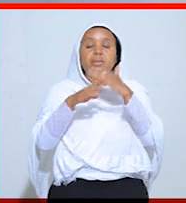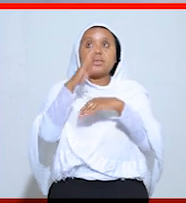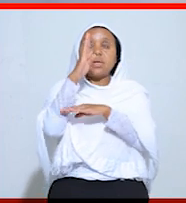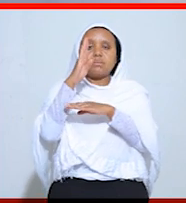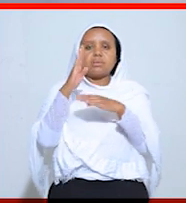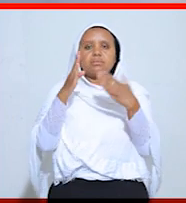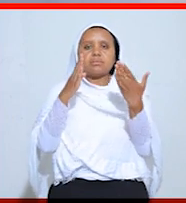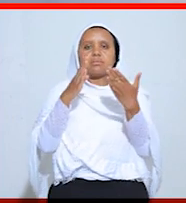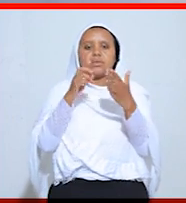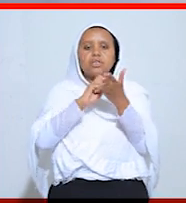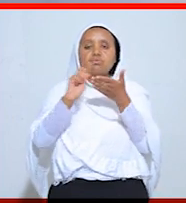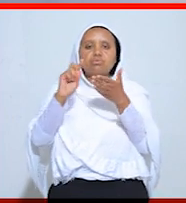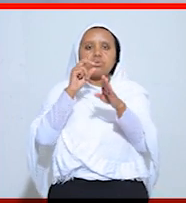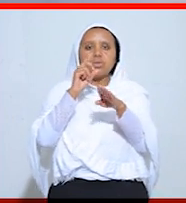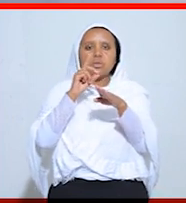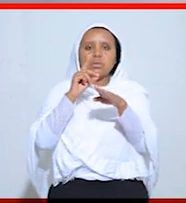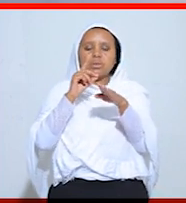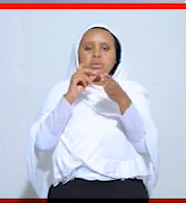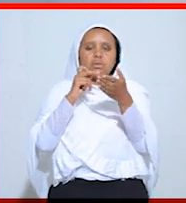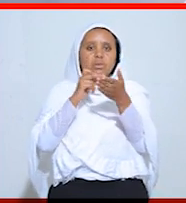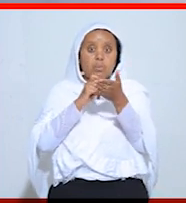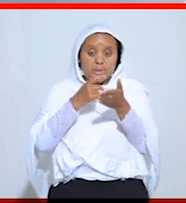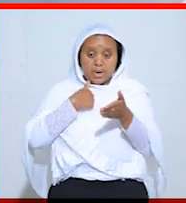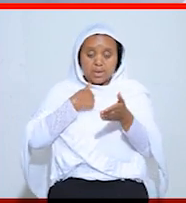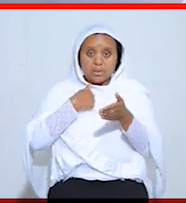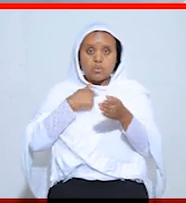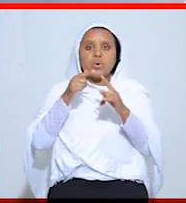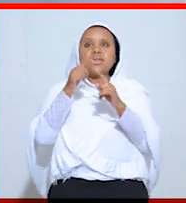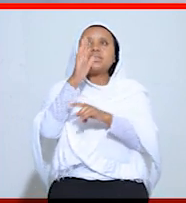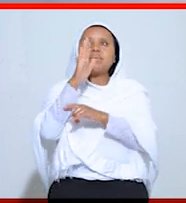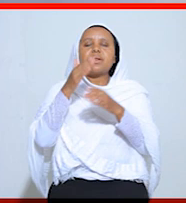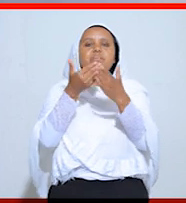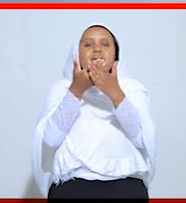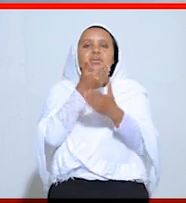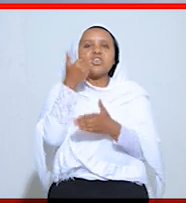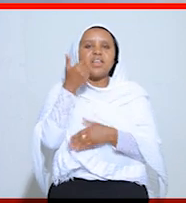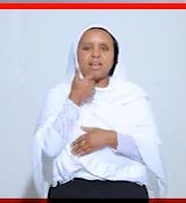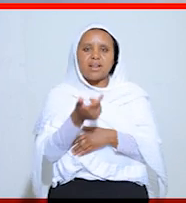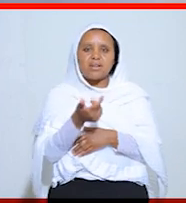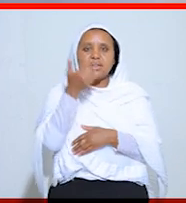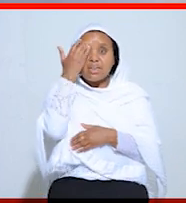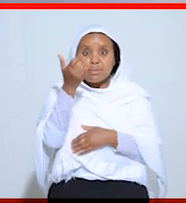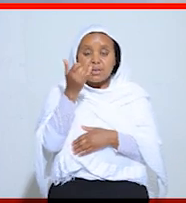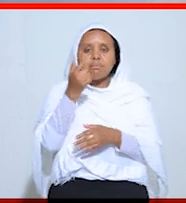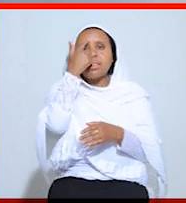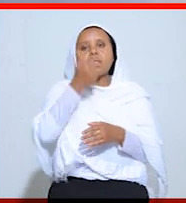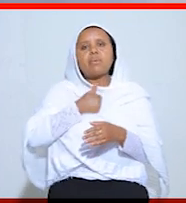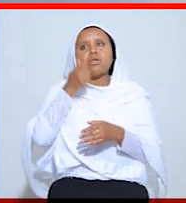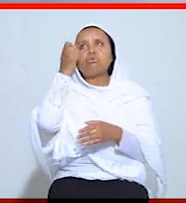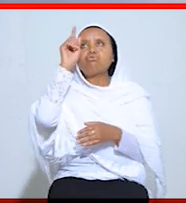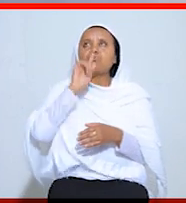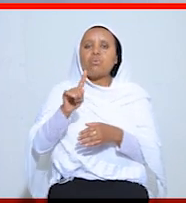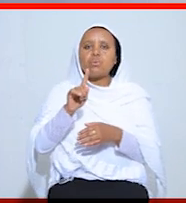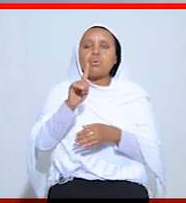እግዚአብሔር ቅዱስ ዳዊት ሊተሰ ይሄይሰኒ ተሊዮ እግዚአብሔር አለ፣ ለእኔ ግን ወደ እግዚአብሔር መቅረብ ይሻለኛል አለ። ለምን? መታመኛ